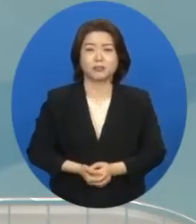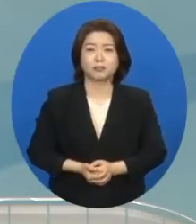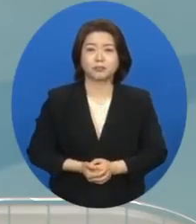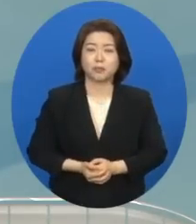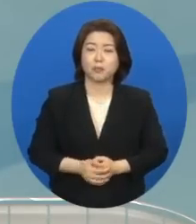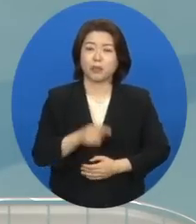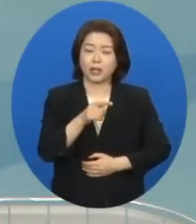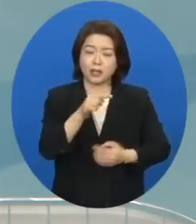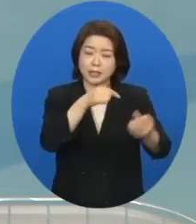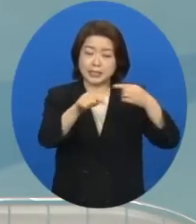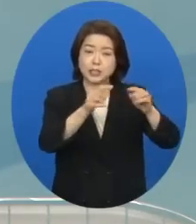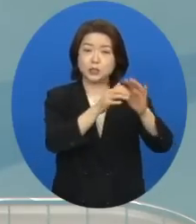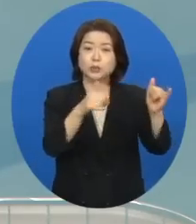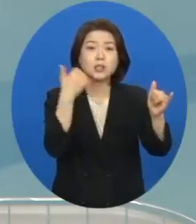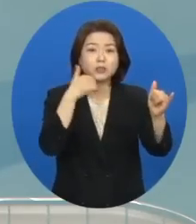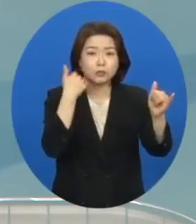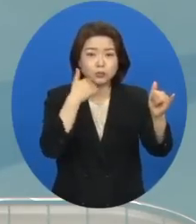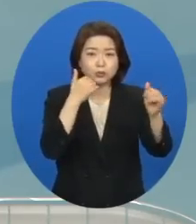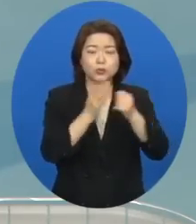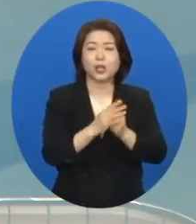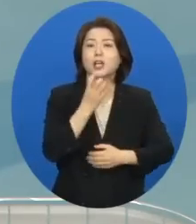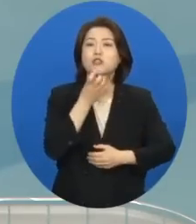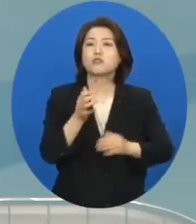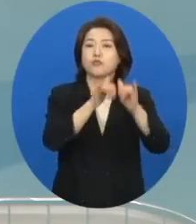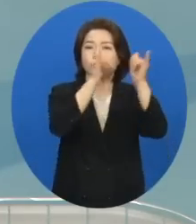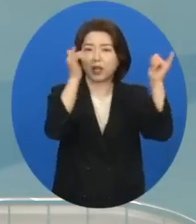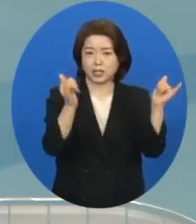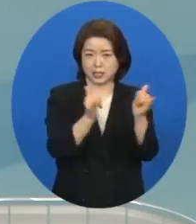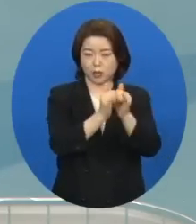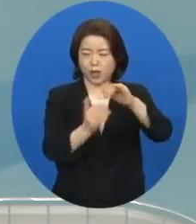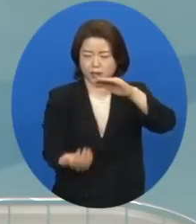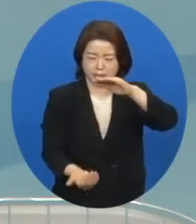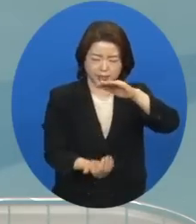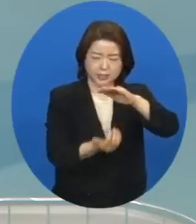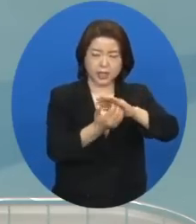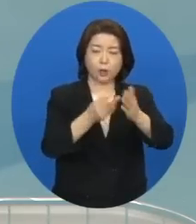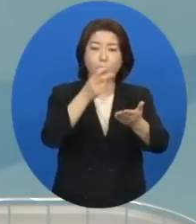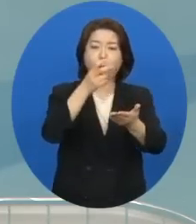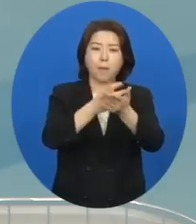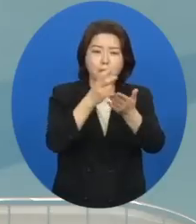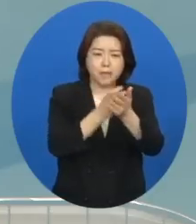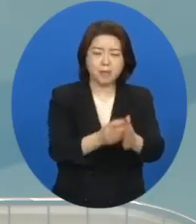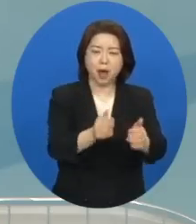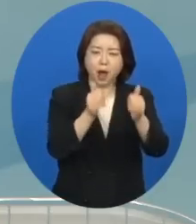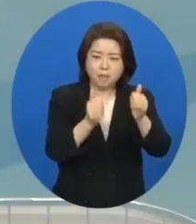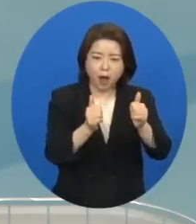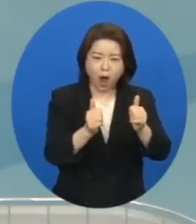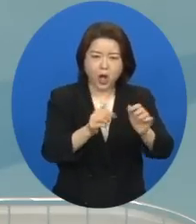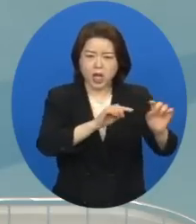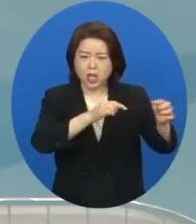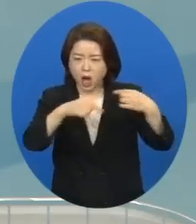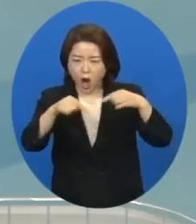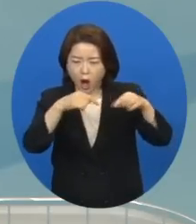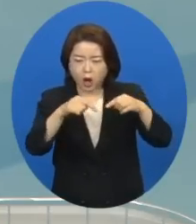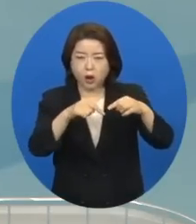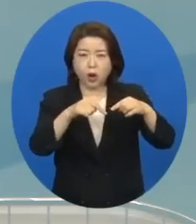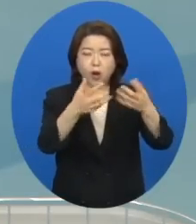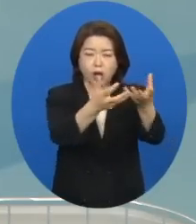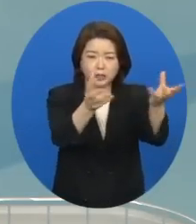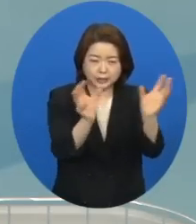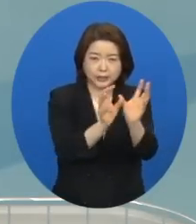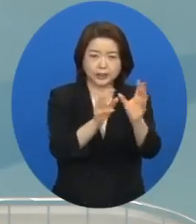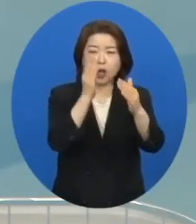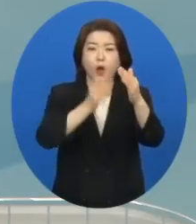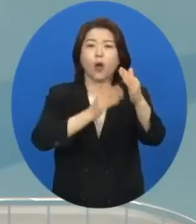여기 말하는 지도자는 유대 사회의 최고의 입법기관이고 사법기관이었던 산헤드린